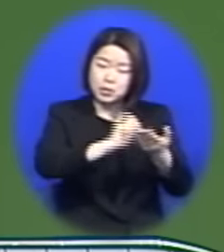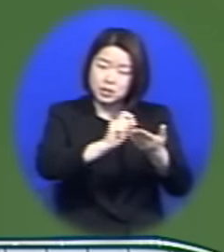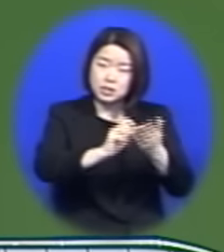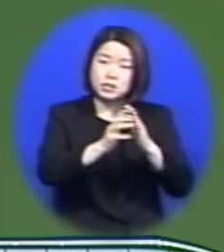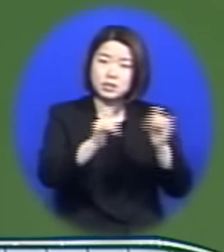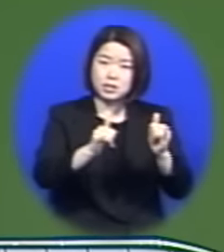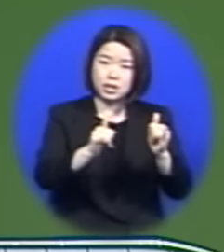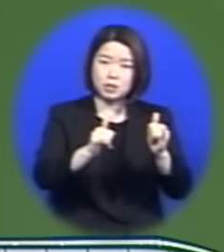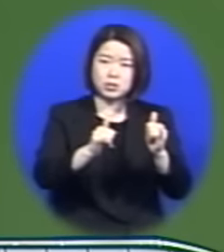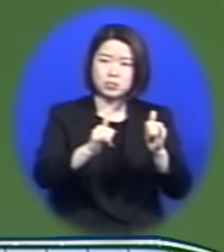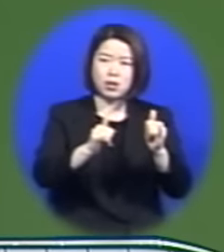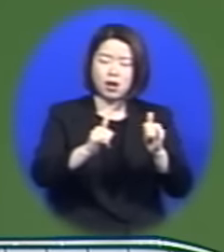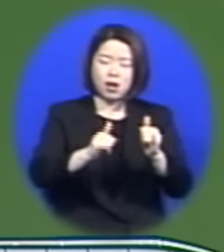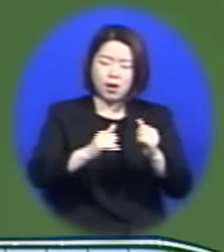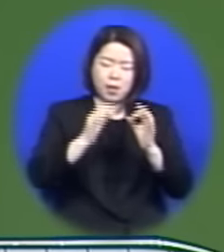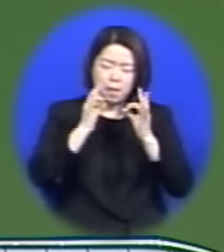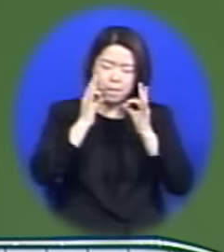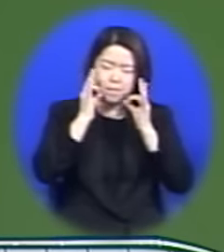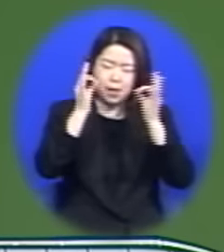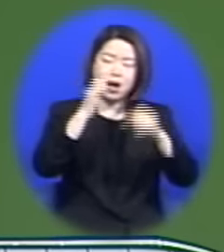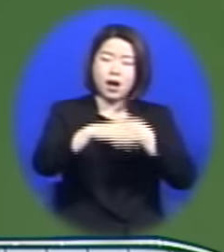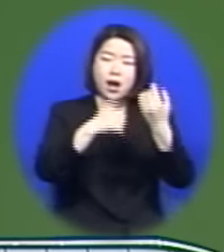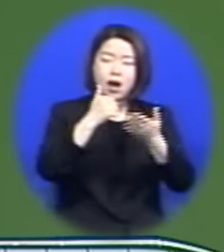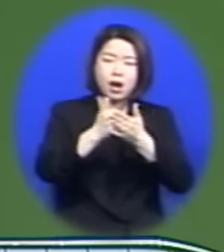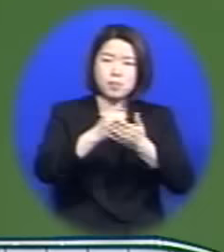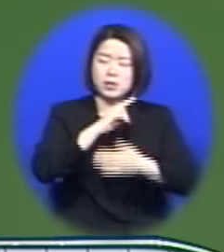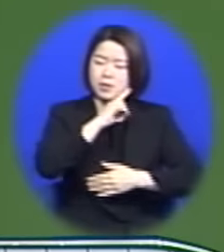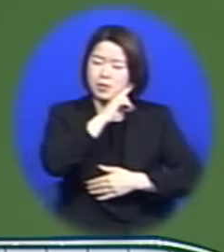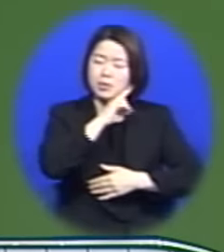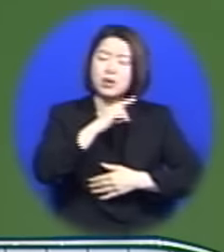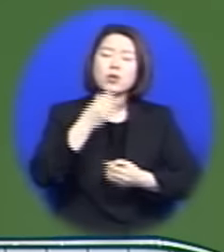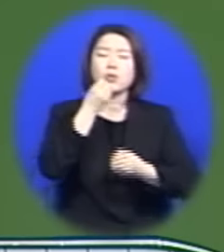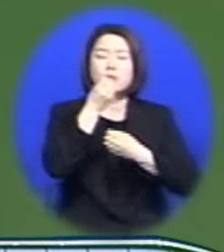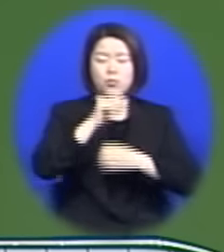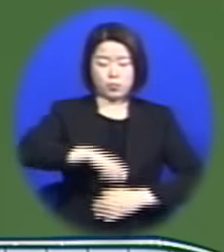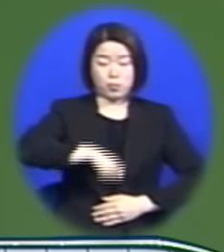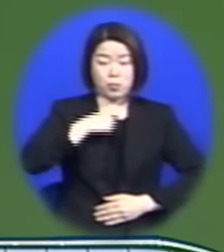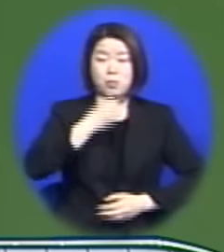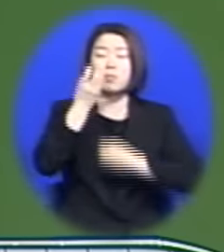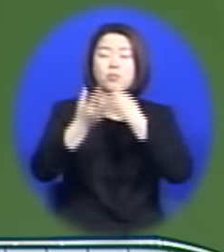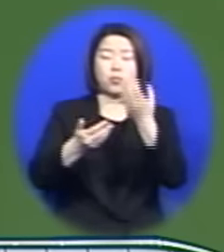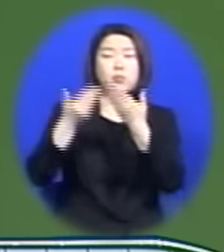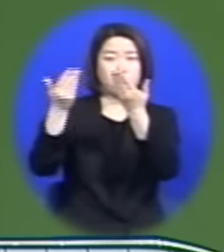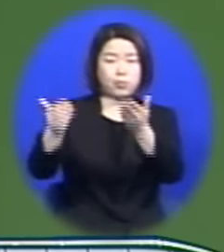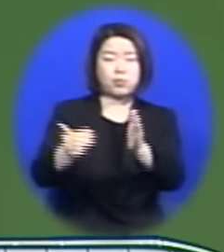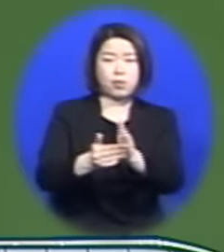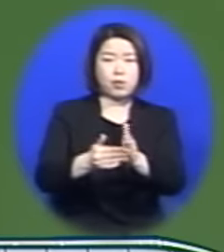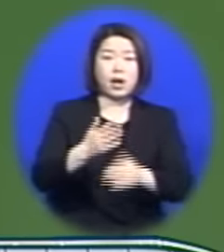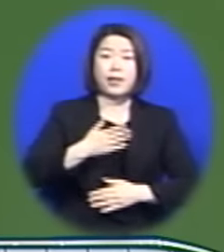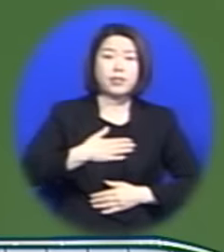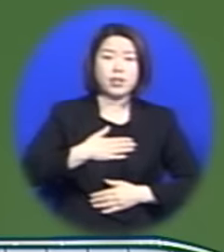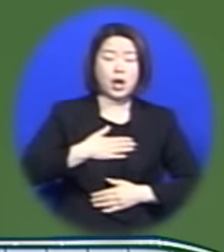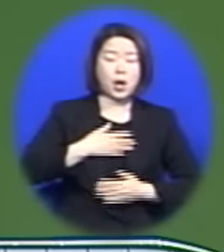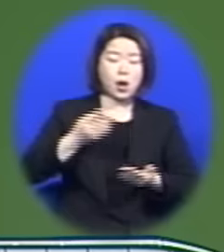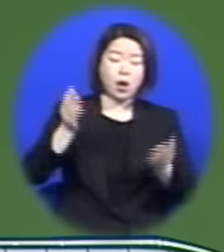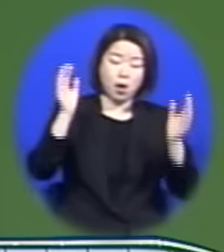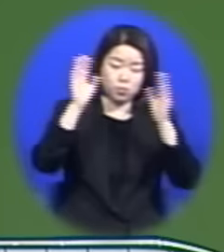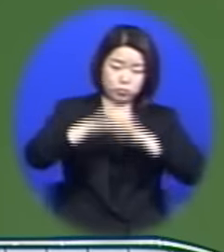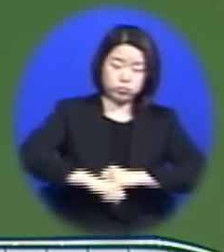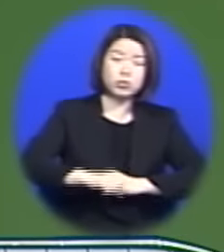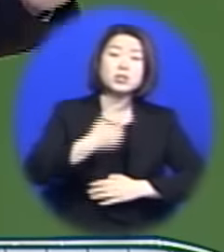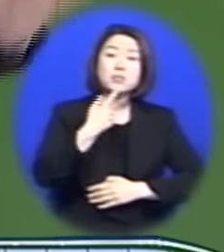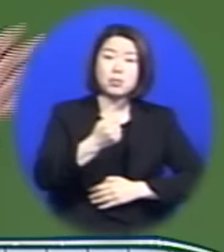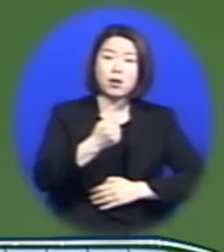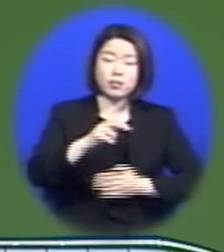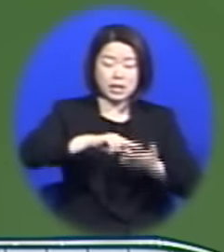하나님에 대해서 의심을 솔직하게 고백했습니다 나 무너질 뻔했다 나 쓰러질 뻔했다